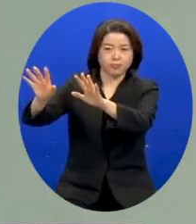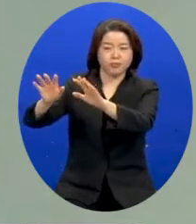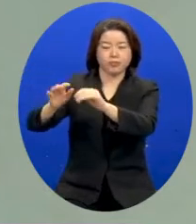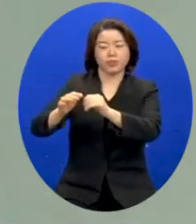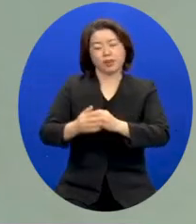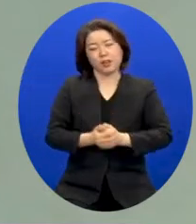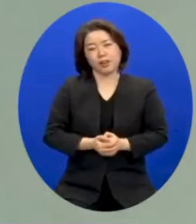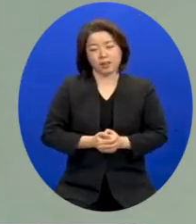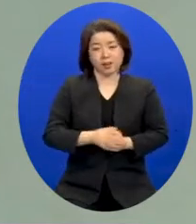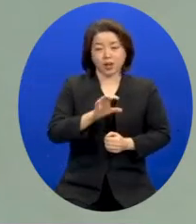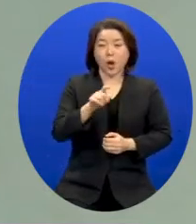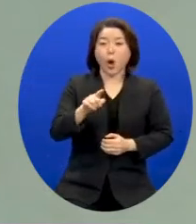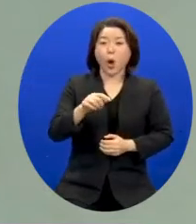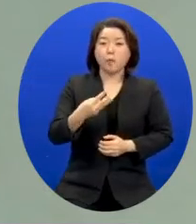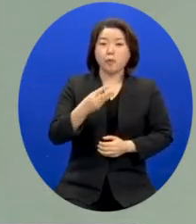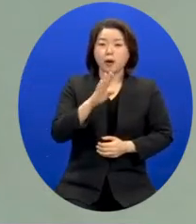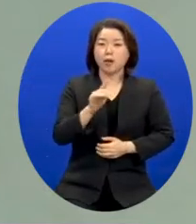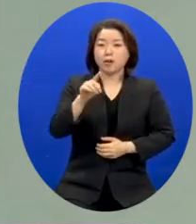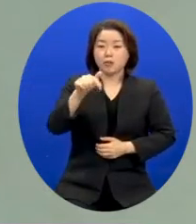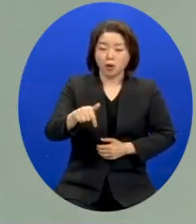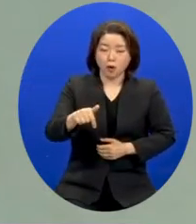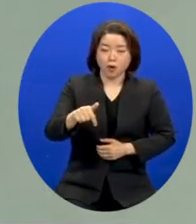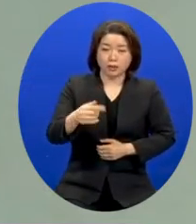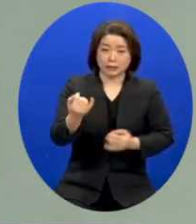벌벙 여사가 어릴 때 경험했던 어머니예요.